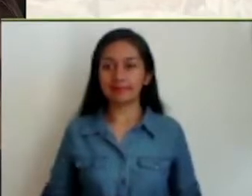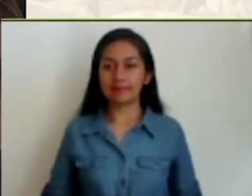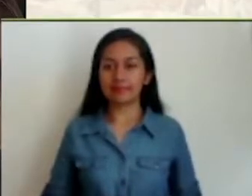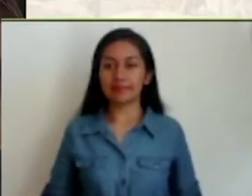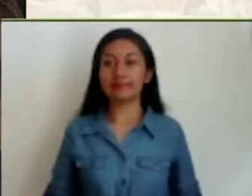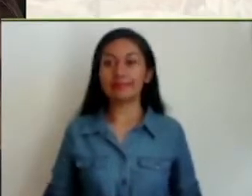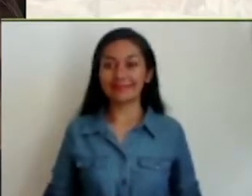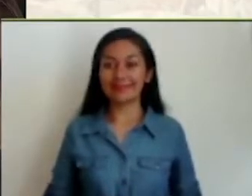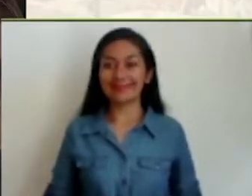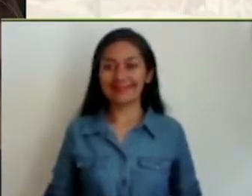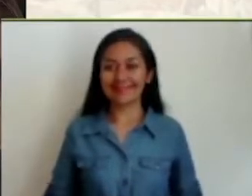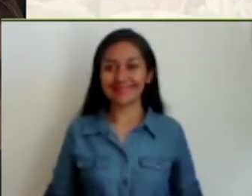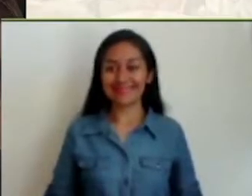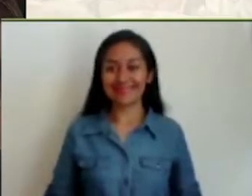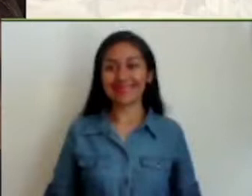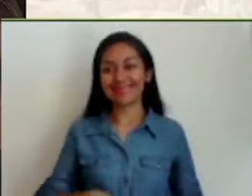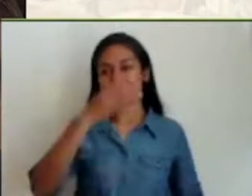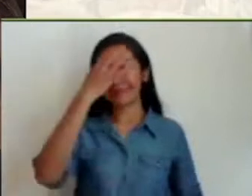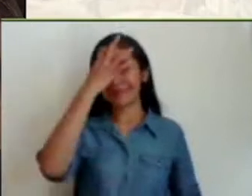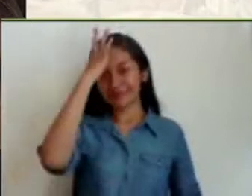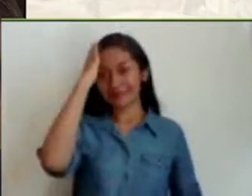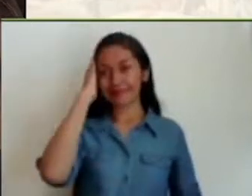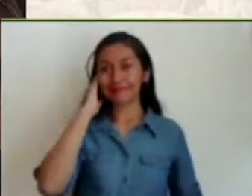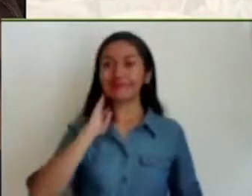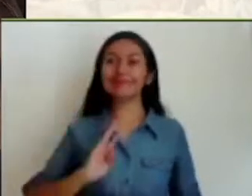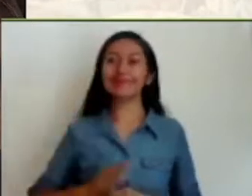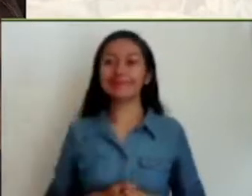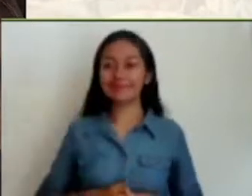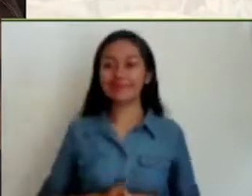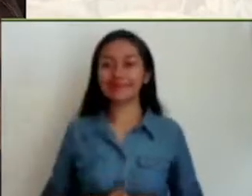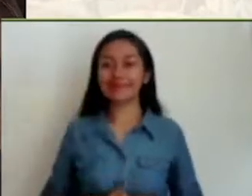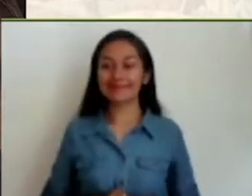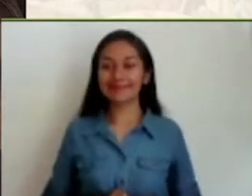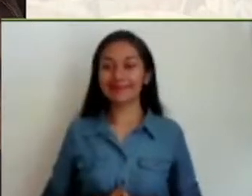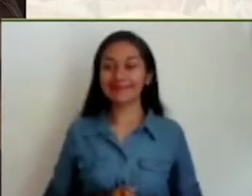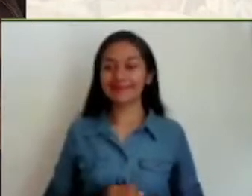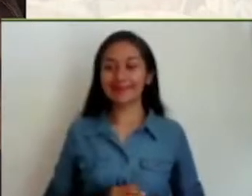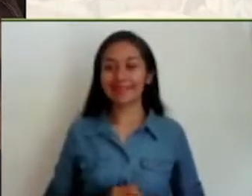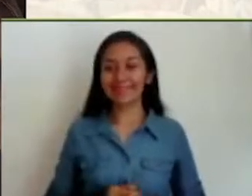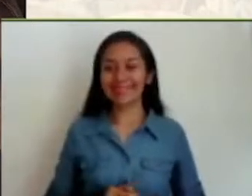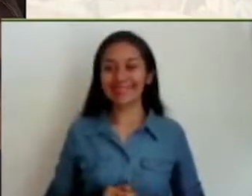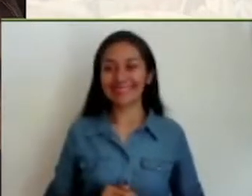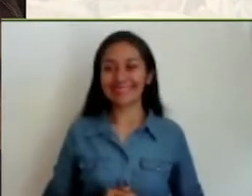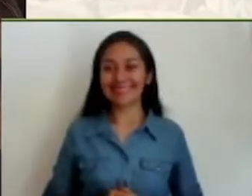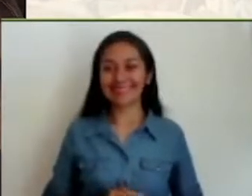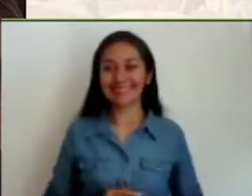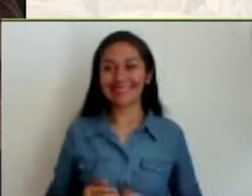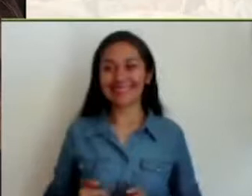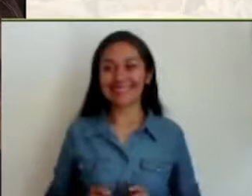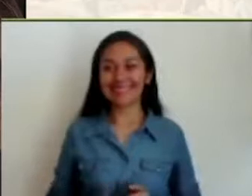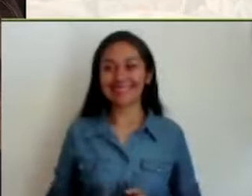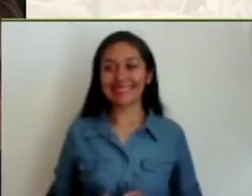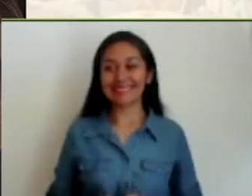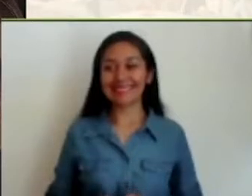E naturalmente sintetizzo. Aggressi dal più orribile morbo che affligger possa l'uman genere, il capitanio